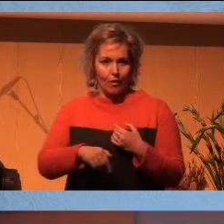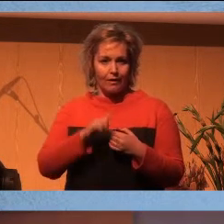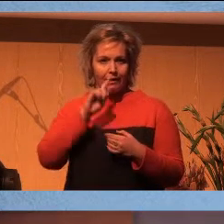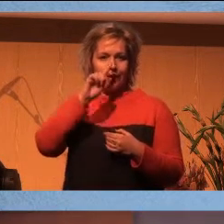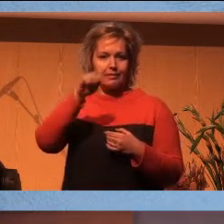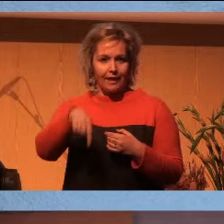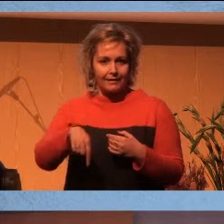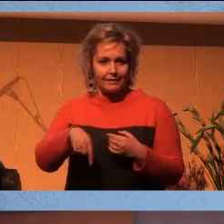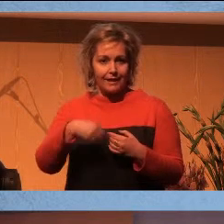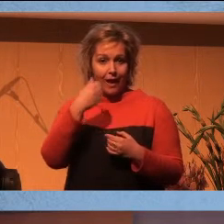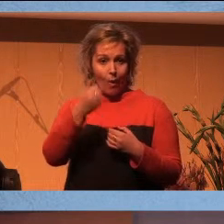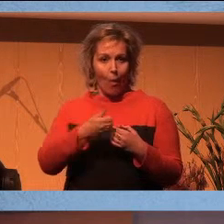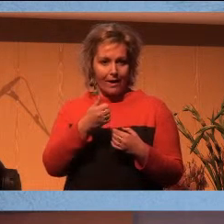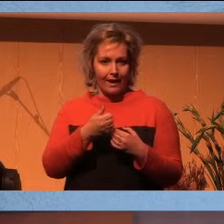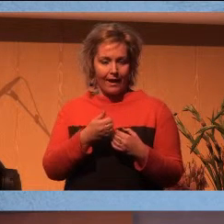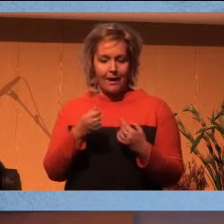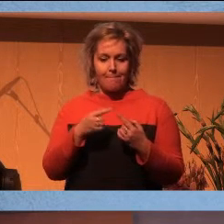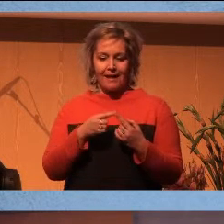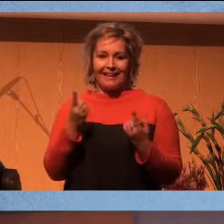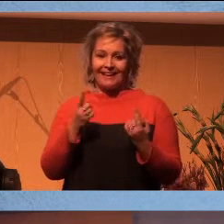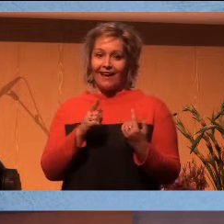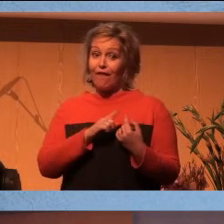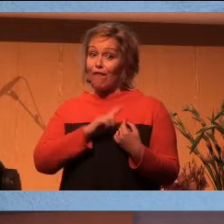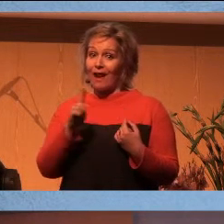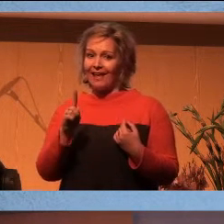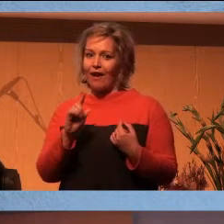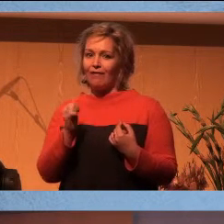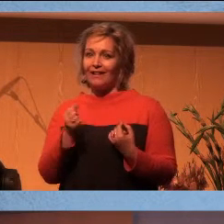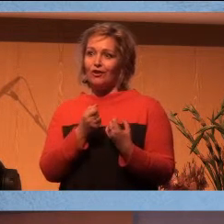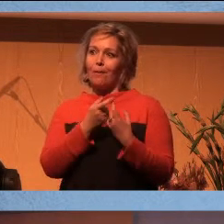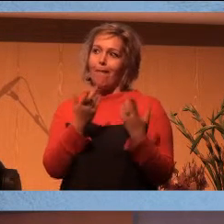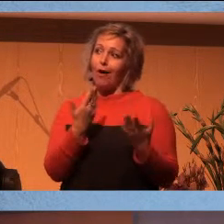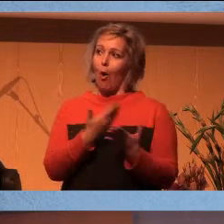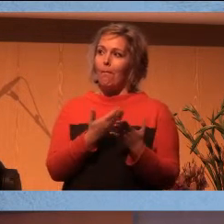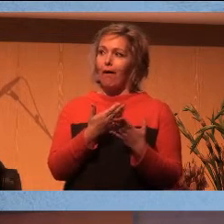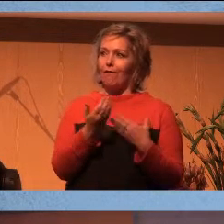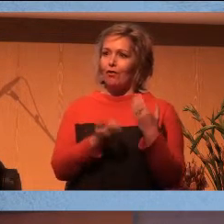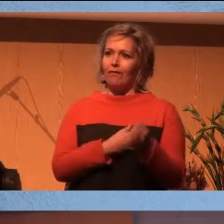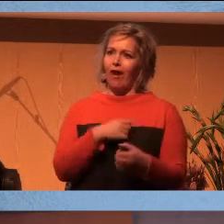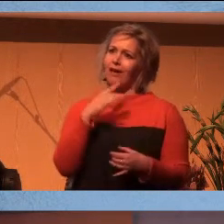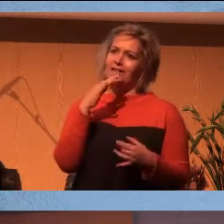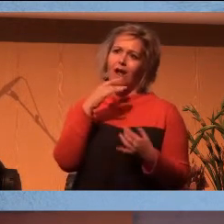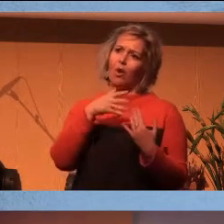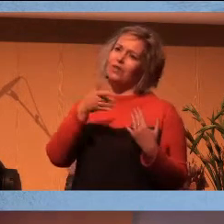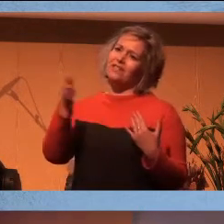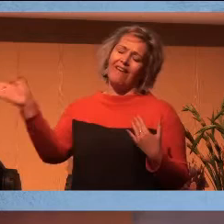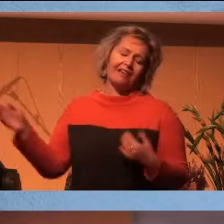neste året. Men ikke for lenge, fordi det så mange oppgaver å gjøre. Vi kan ikke snakke oss vekk.